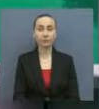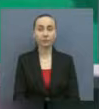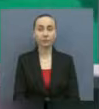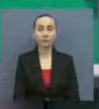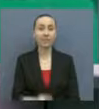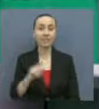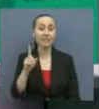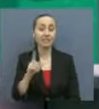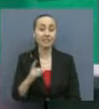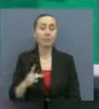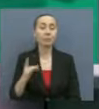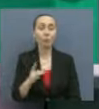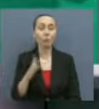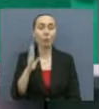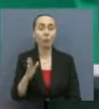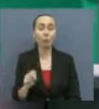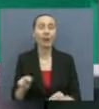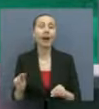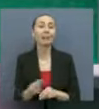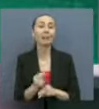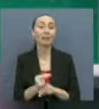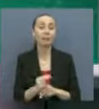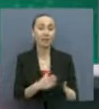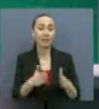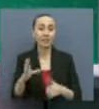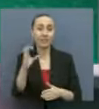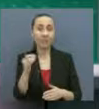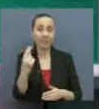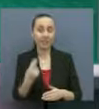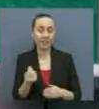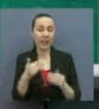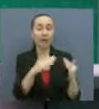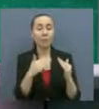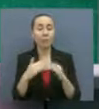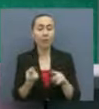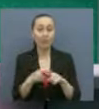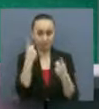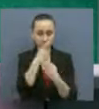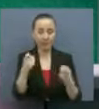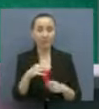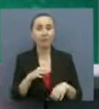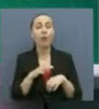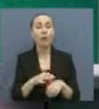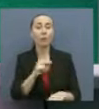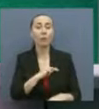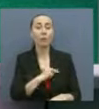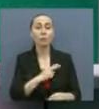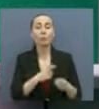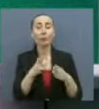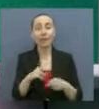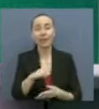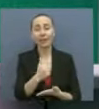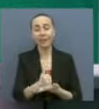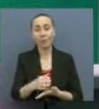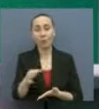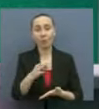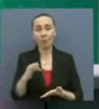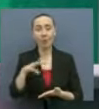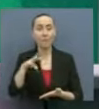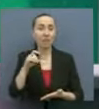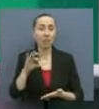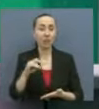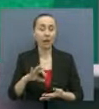В Зерендинском районе будет отремонтирован ряд социальных объектов. Об этом стало известно в ходе рабочей поездки акима области Ермека